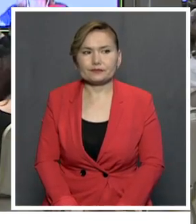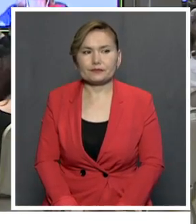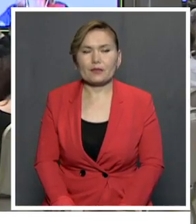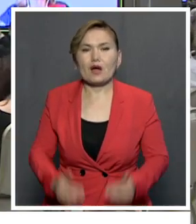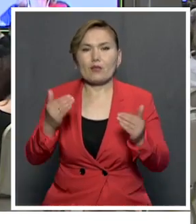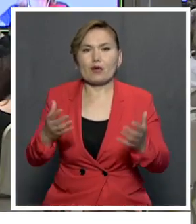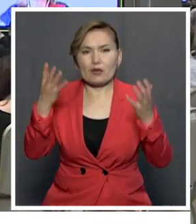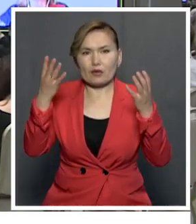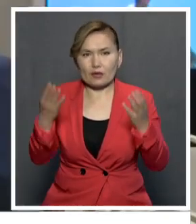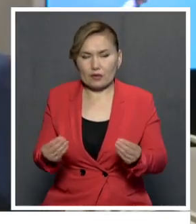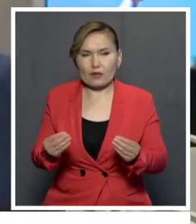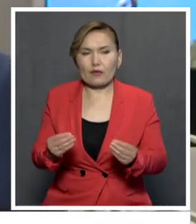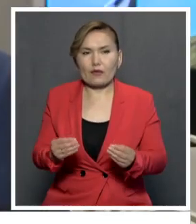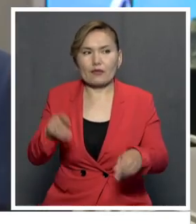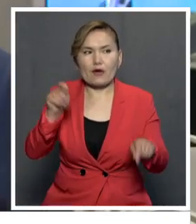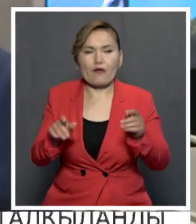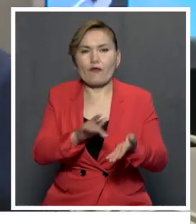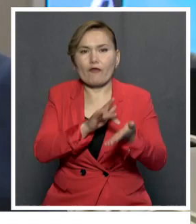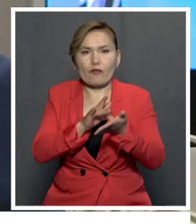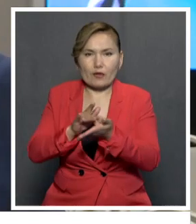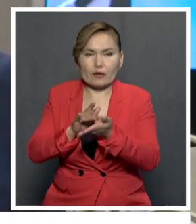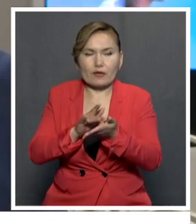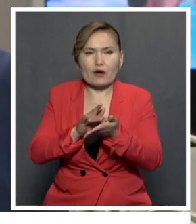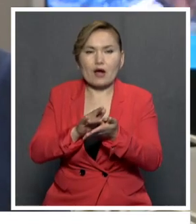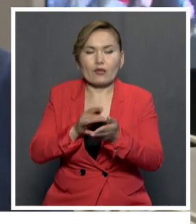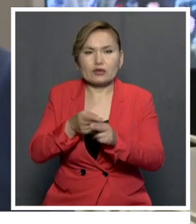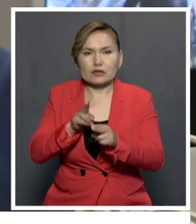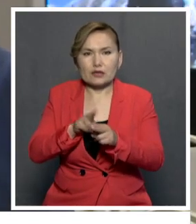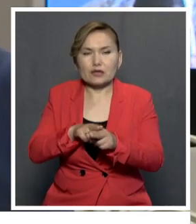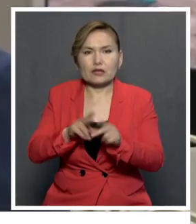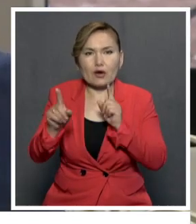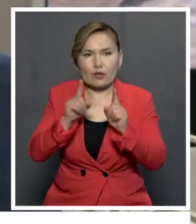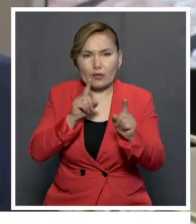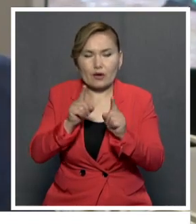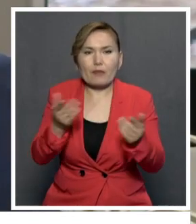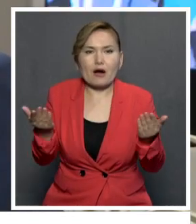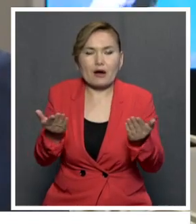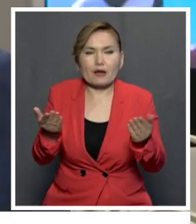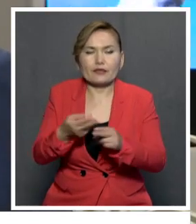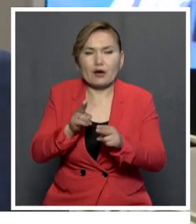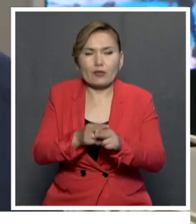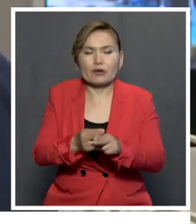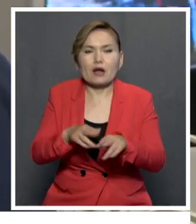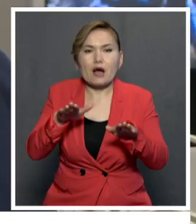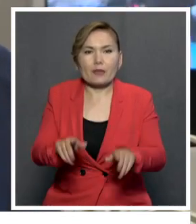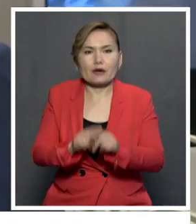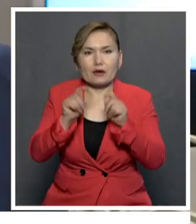Бүгінгі форумда біздің елге қандай орындар